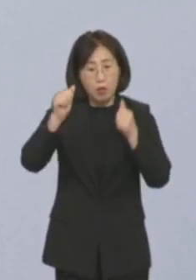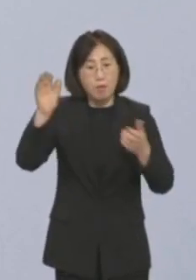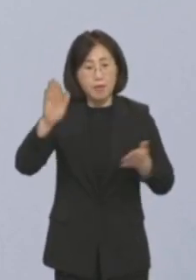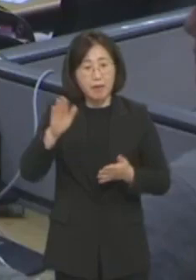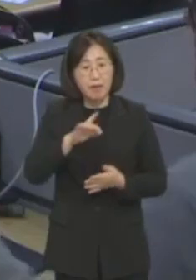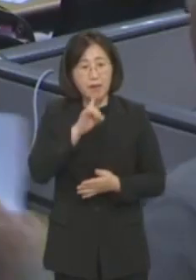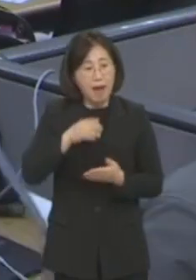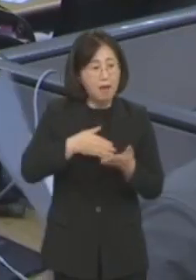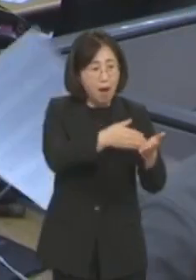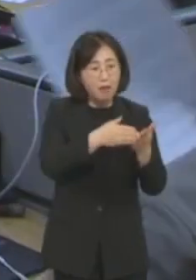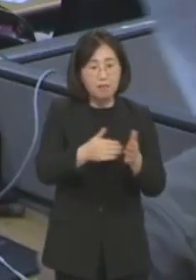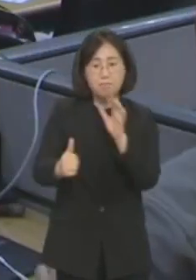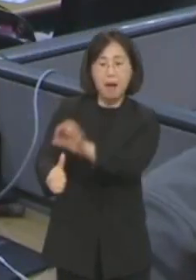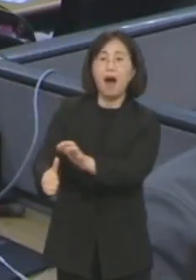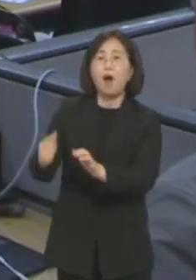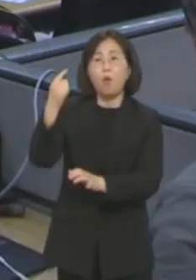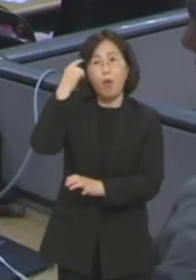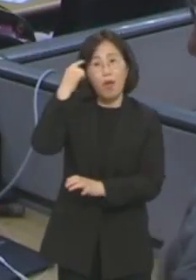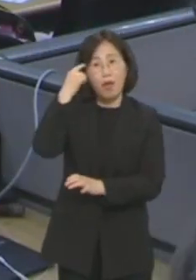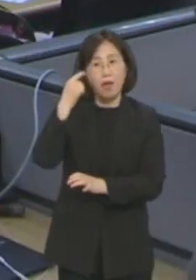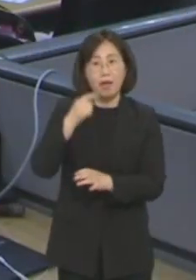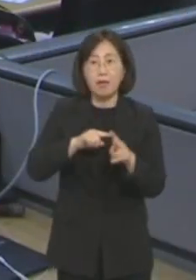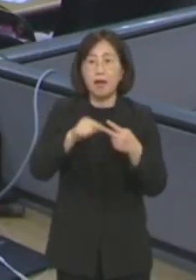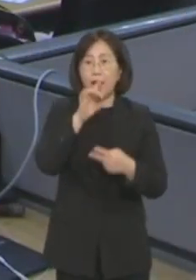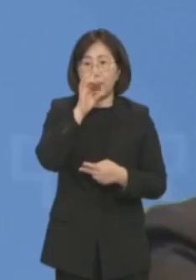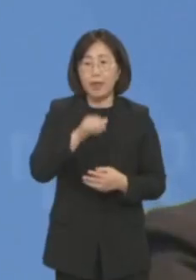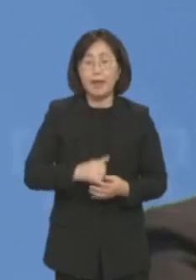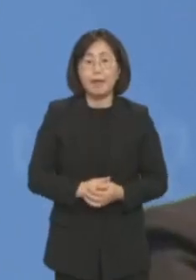있는지. 민주당 국회 운영위원회와